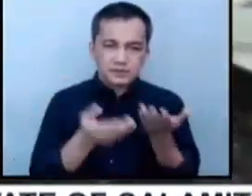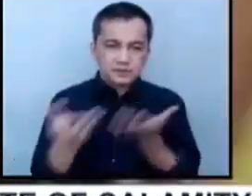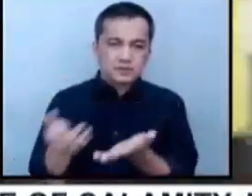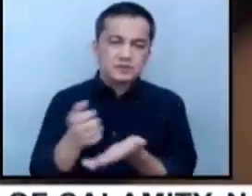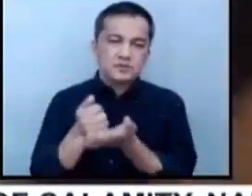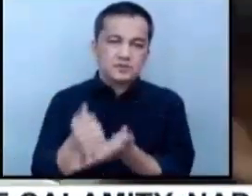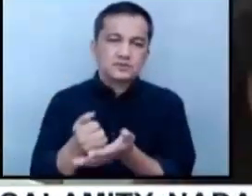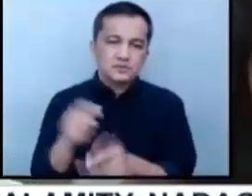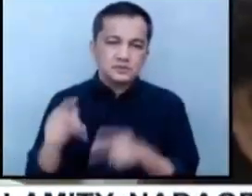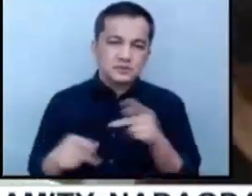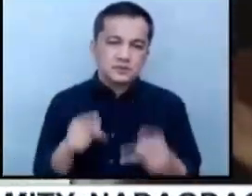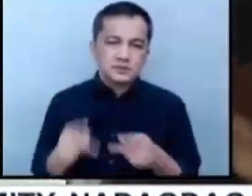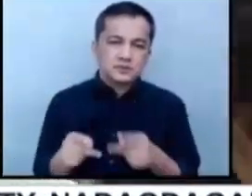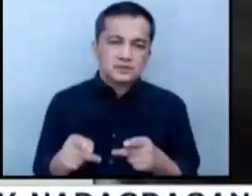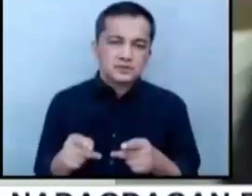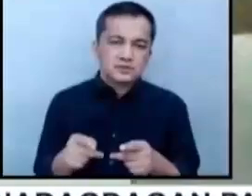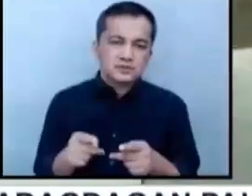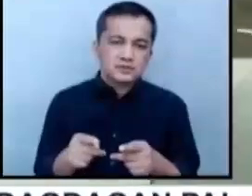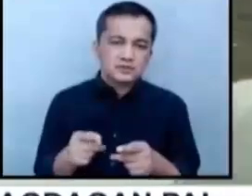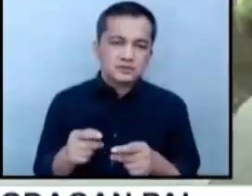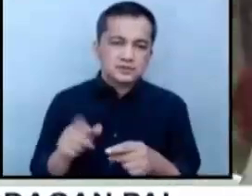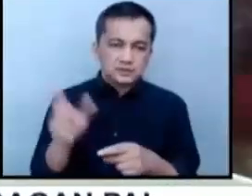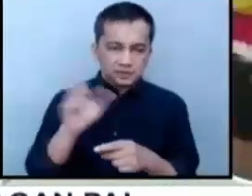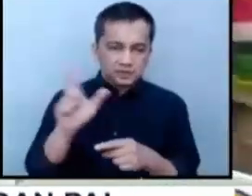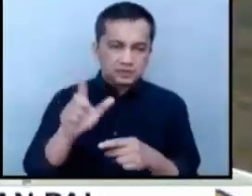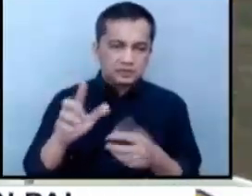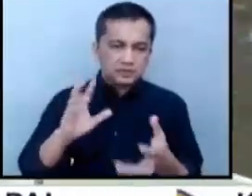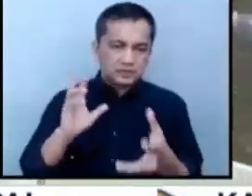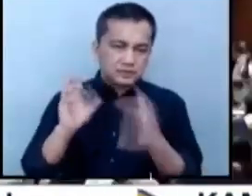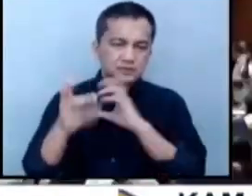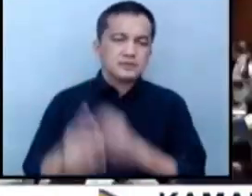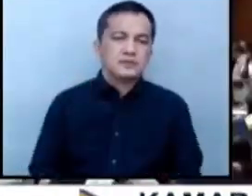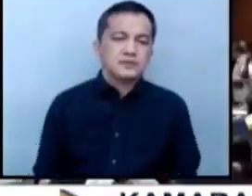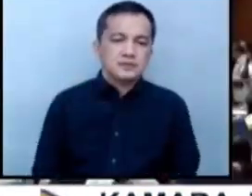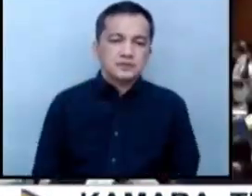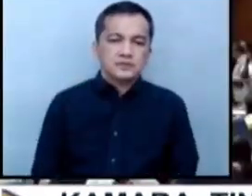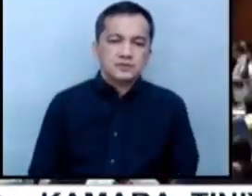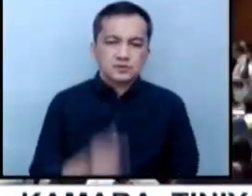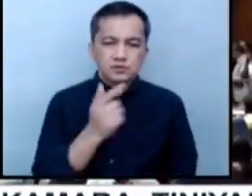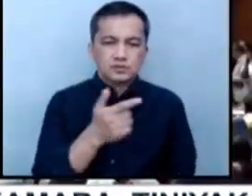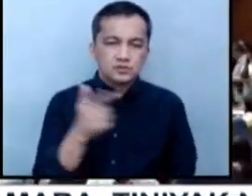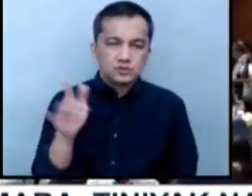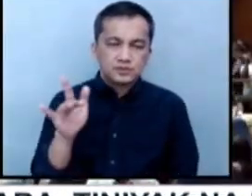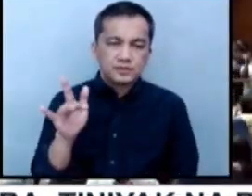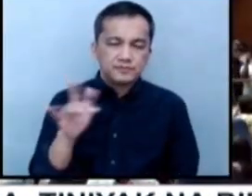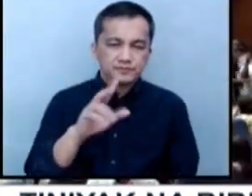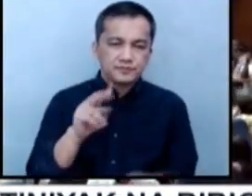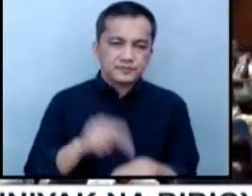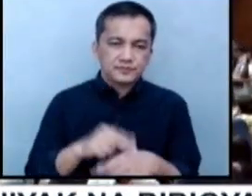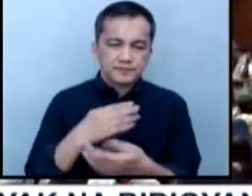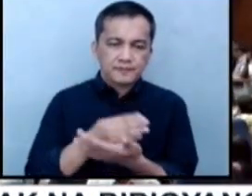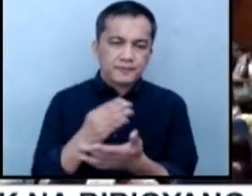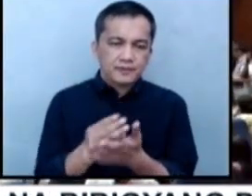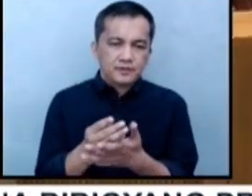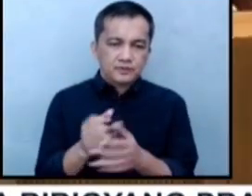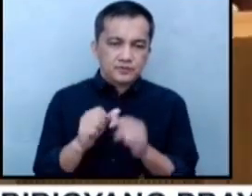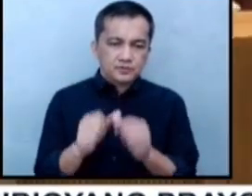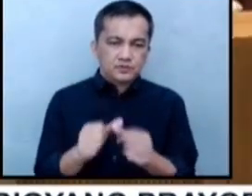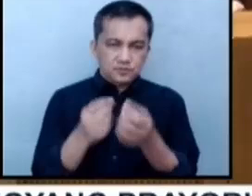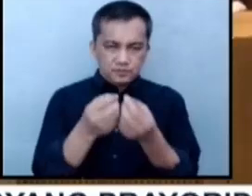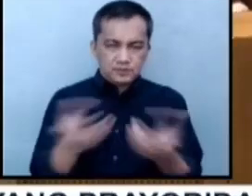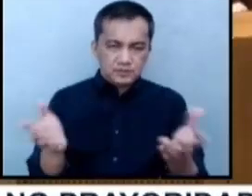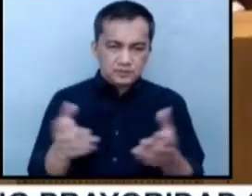kababayan sa panahon ng sakuna kaya't sa 2025 National budget patuloy nilang bibigyang prayoridad